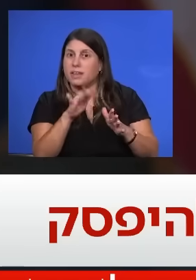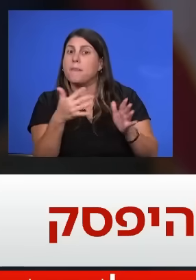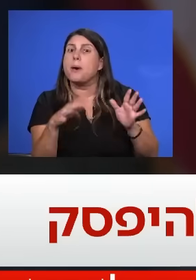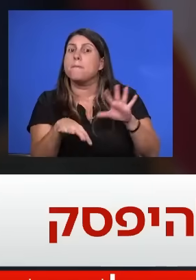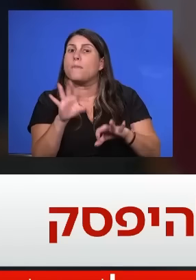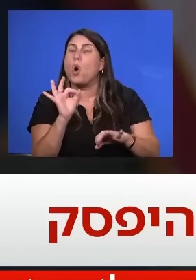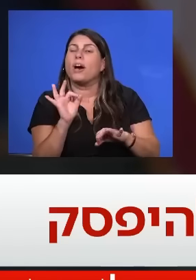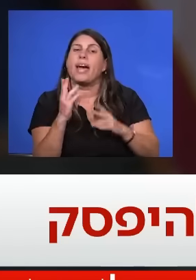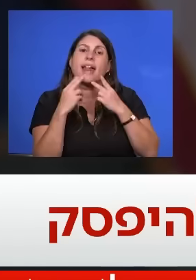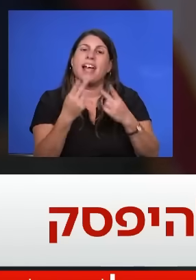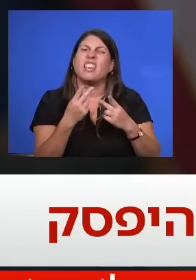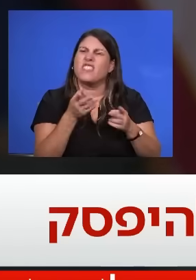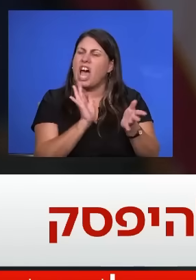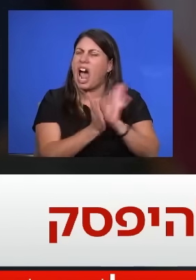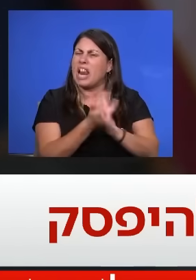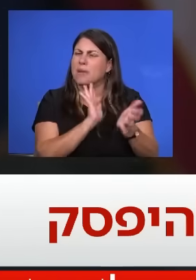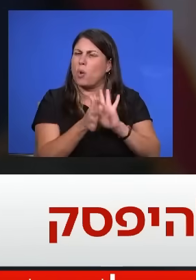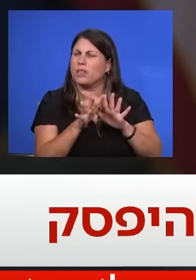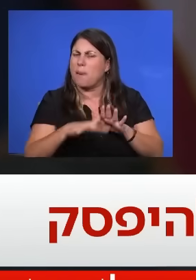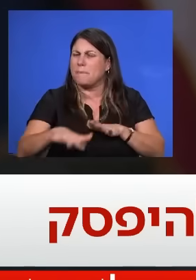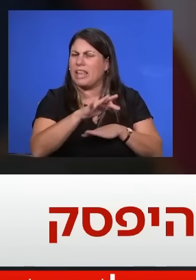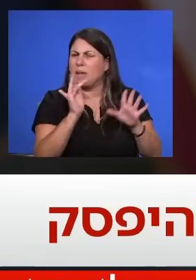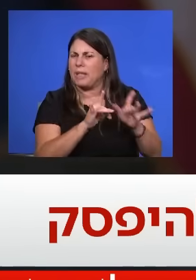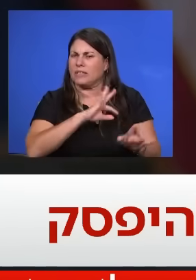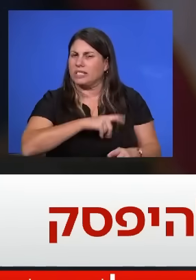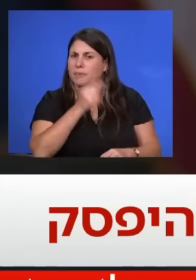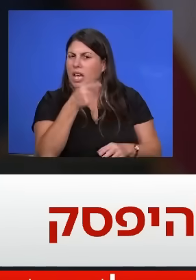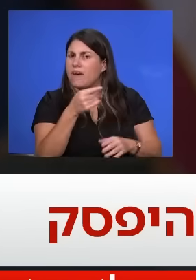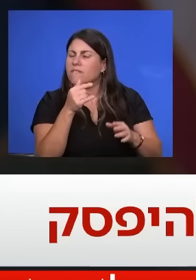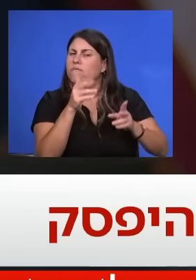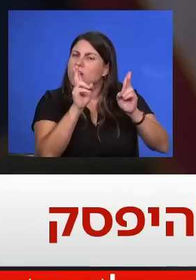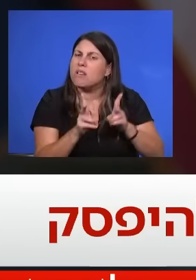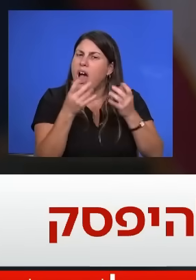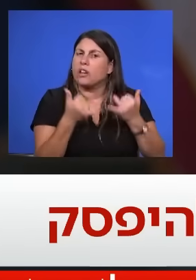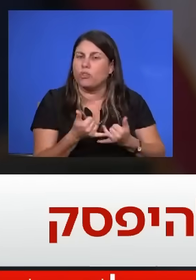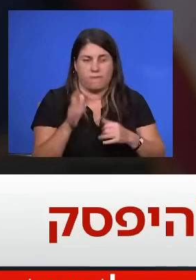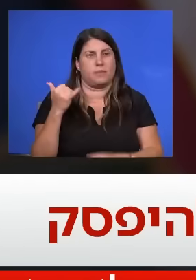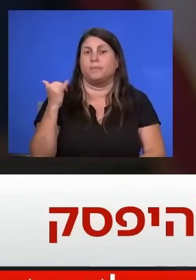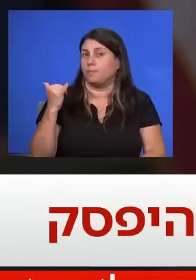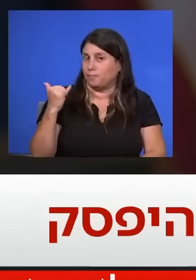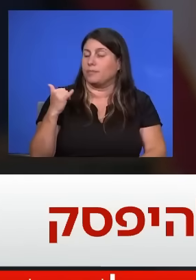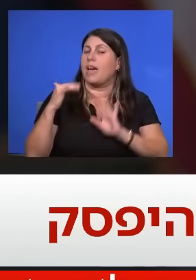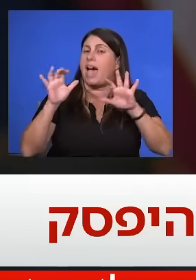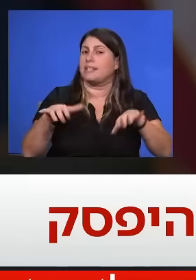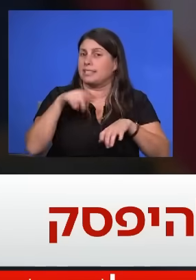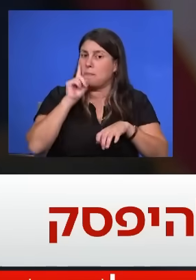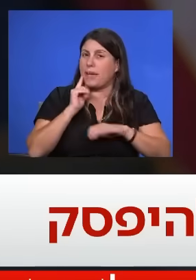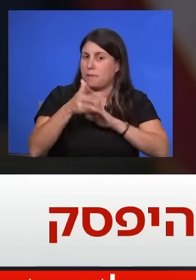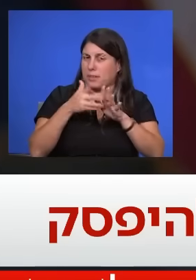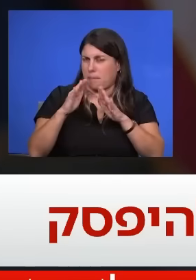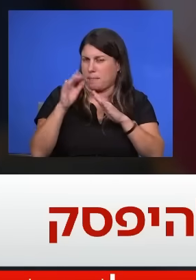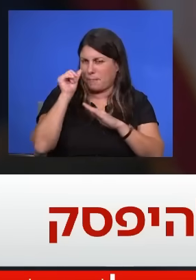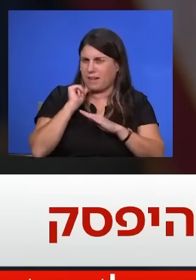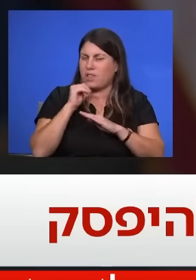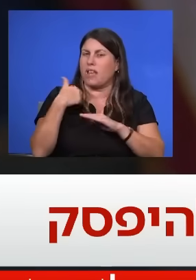נגד פלסטינים, הוא אומר זה חייב להיפסק עכשיו. כן, הנשיא ביידן מדבר עכשיו בבית הלבן לאחר פגישה עם ראש ממשלת אוסטרליה,